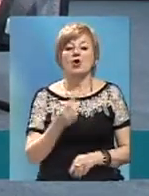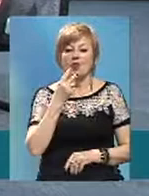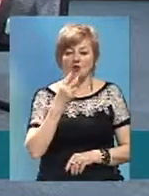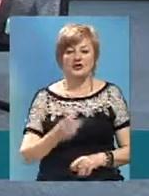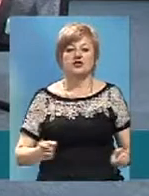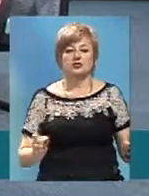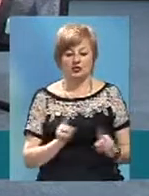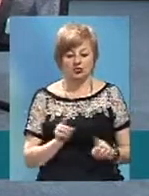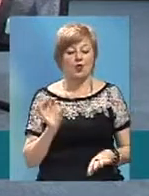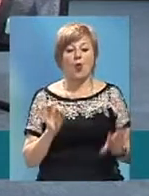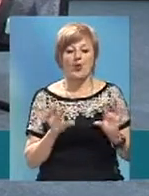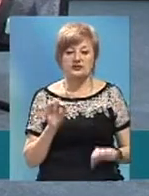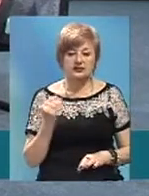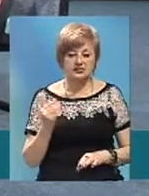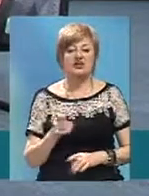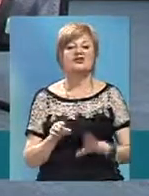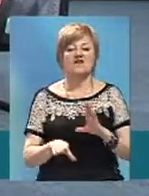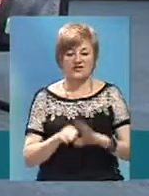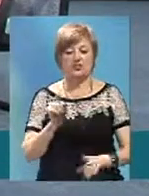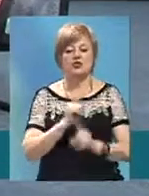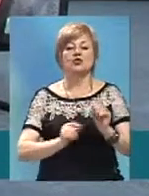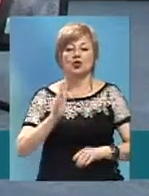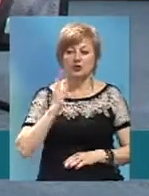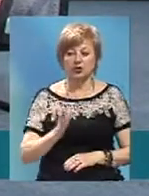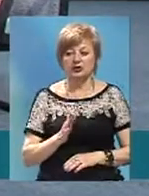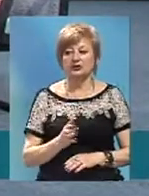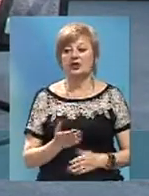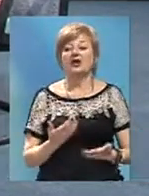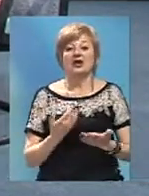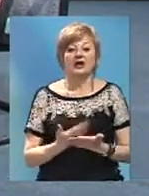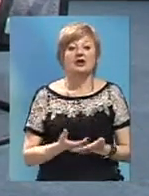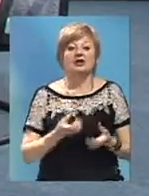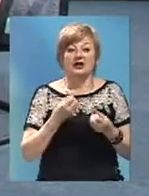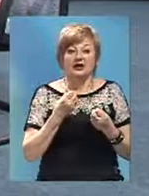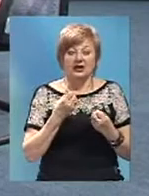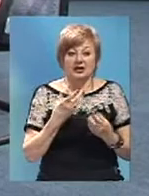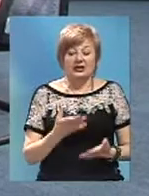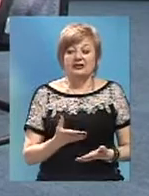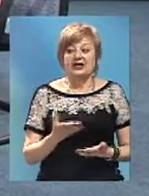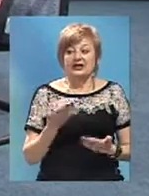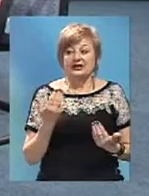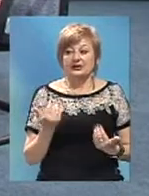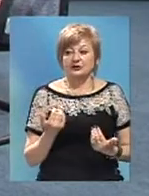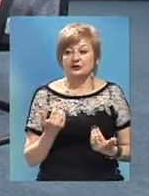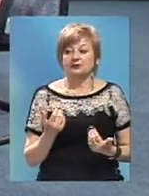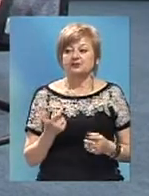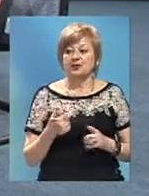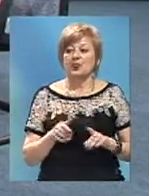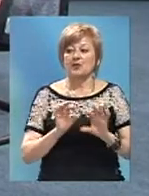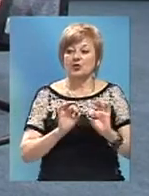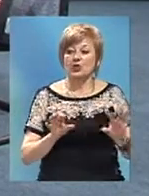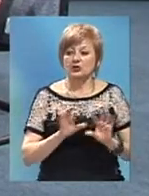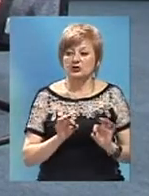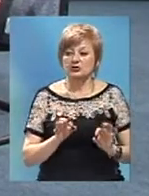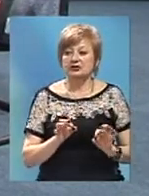що восени виборча реформа пройде. Ну що ж, така позитивна адженда, як ви кажете, казали на Січі. І про море мені